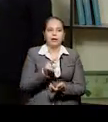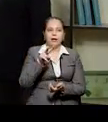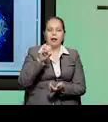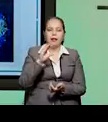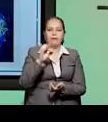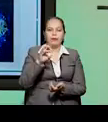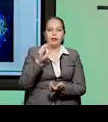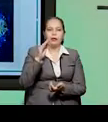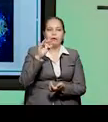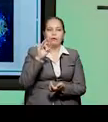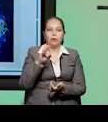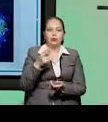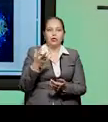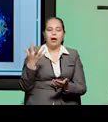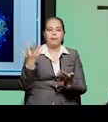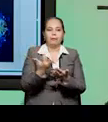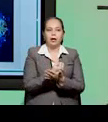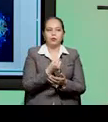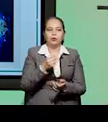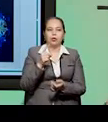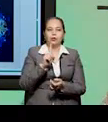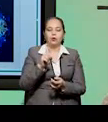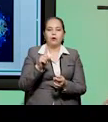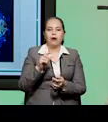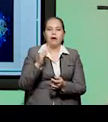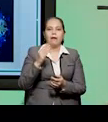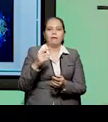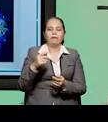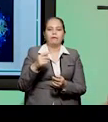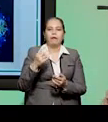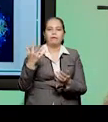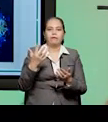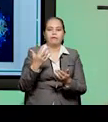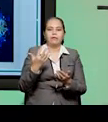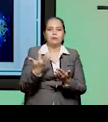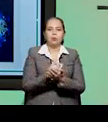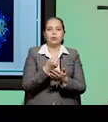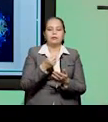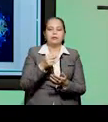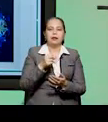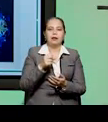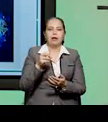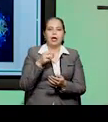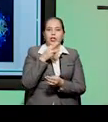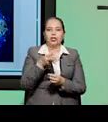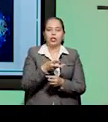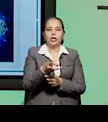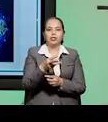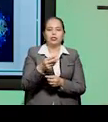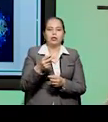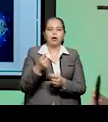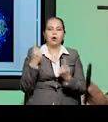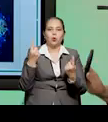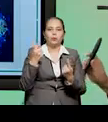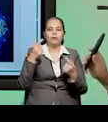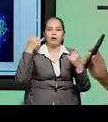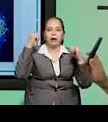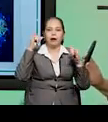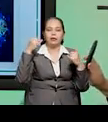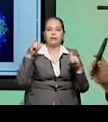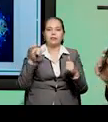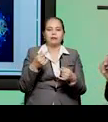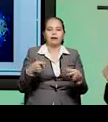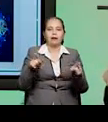Лефлер и Фрош обнаружили возбудитель ящура. Это болезнь крупного рогатого скота.